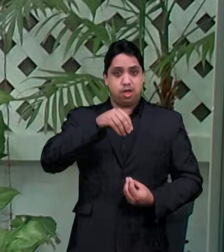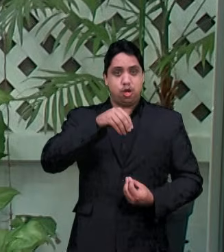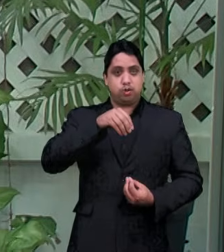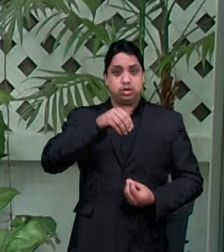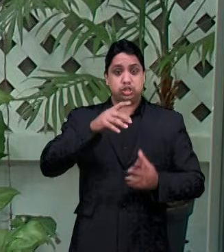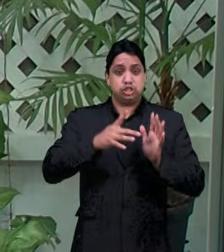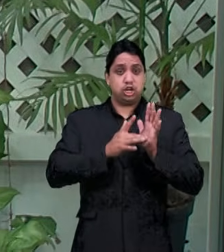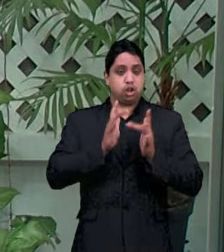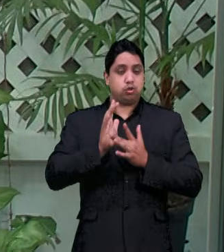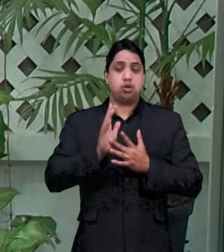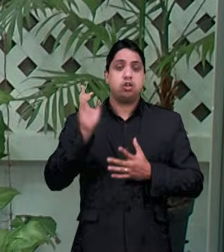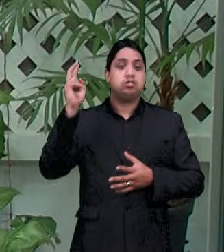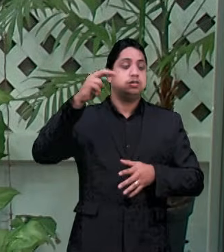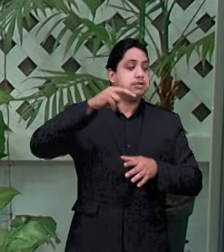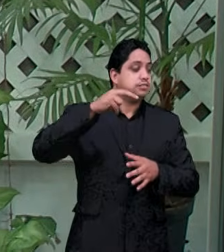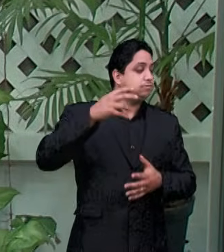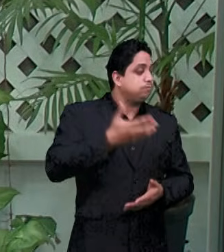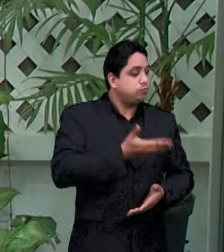valeur,